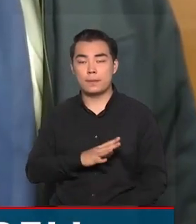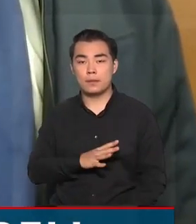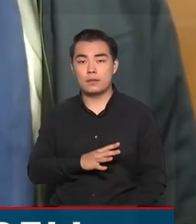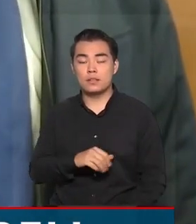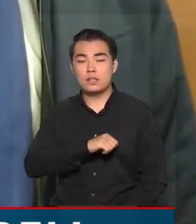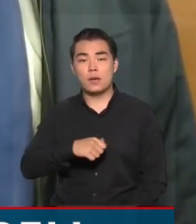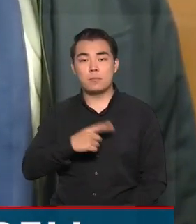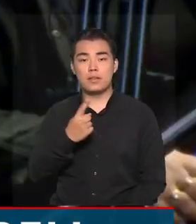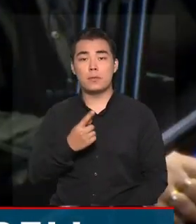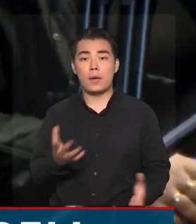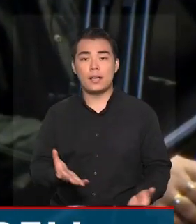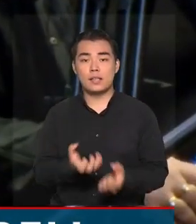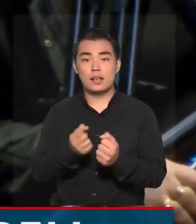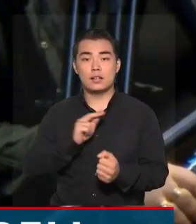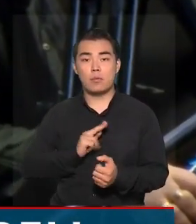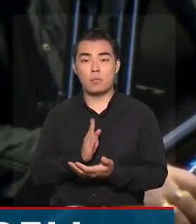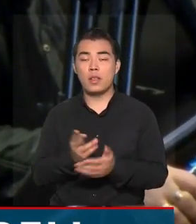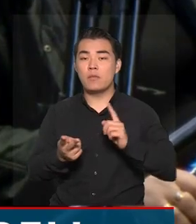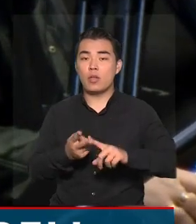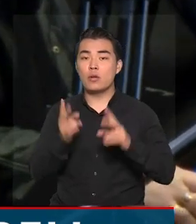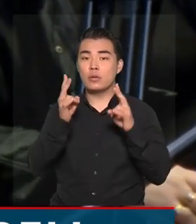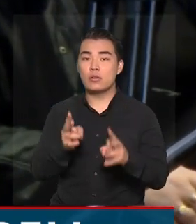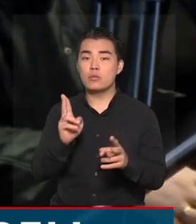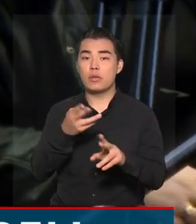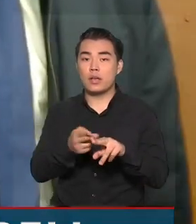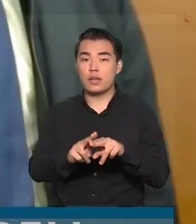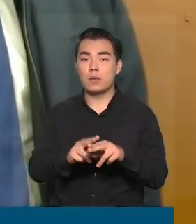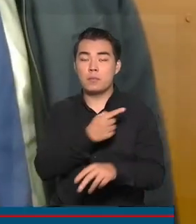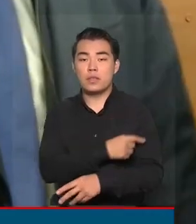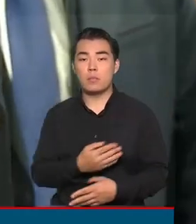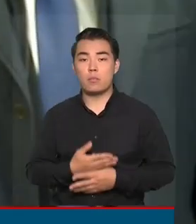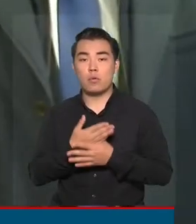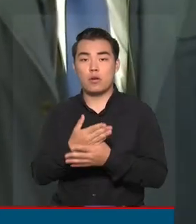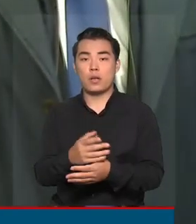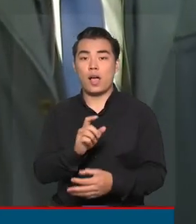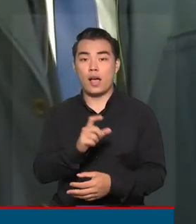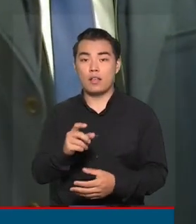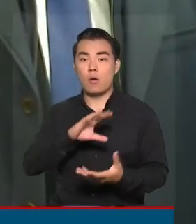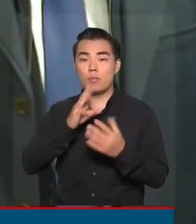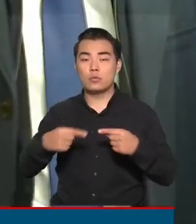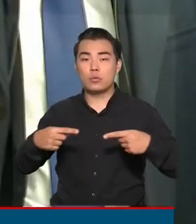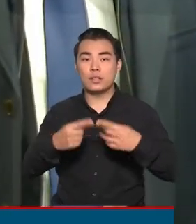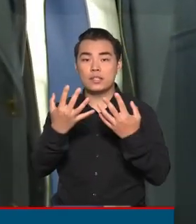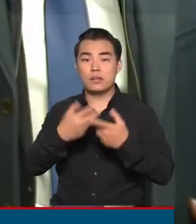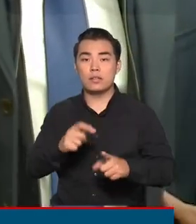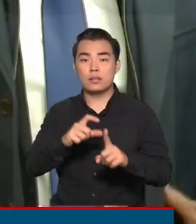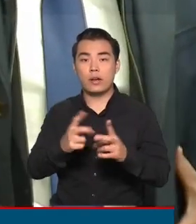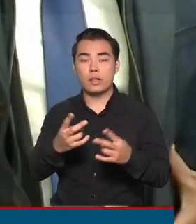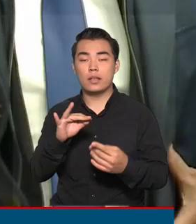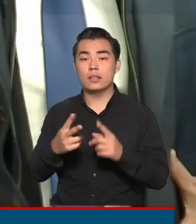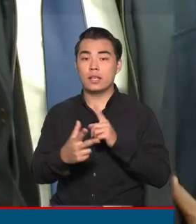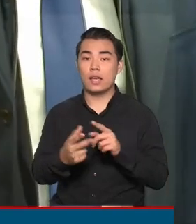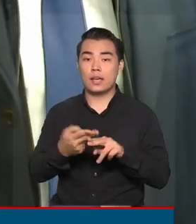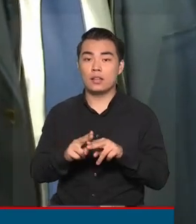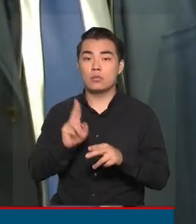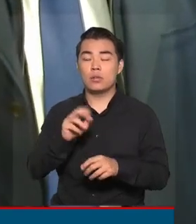Ең алдымен құтқару жұмыстары жүргізіледі. Екіншіден зардап шеккендер мен медициналық көмекке мұқтаж азаматтардың нақты санын анықтауымыз керек. Үшіншіден осы